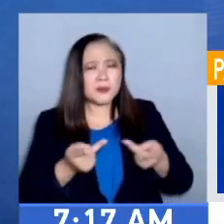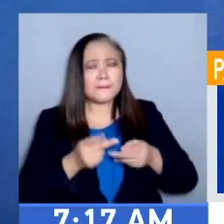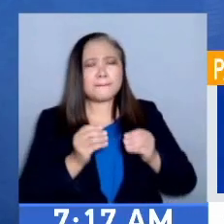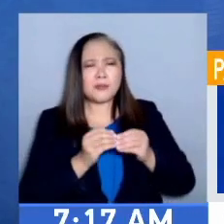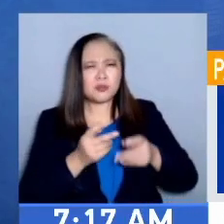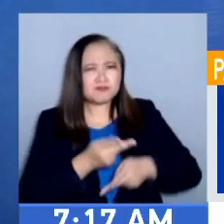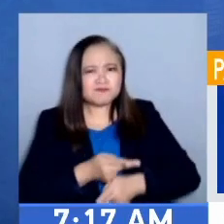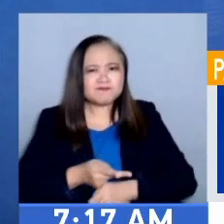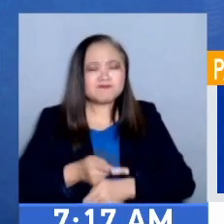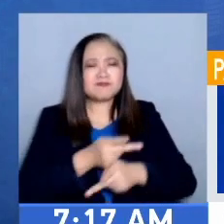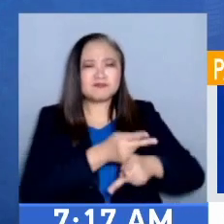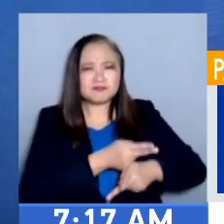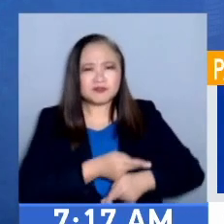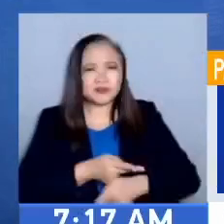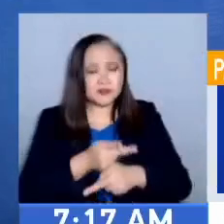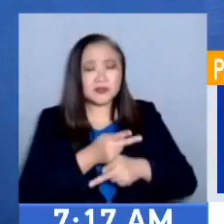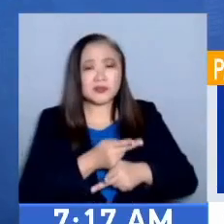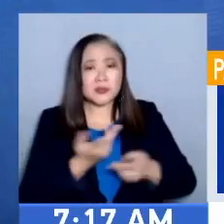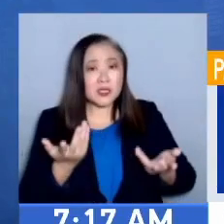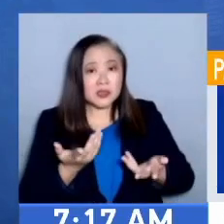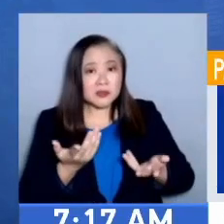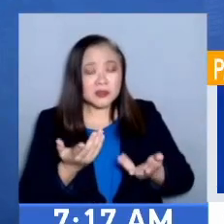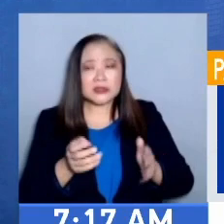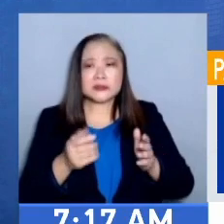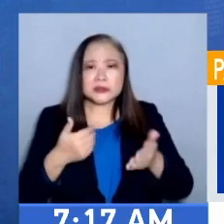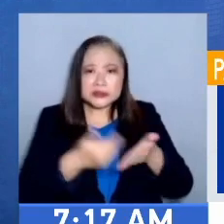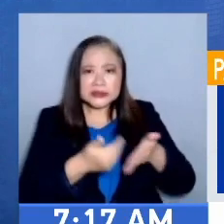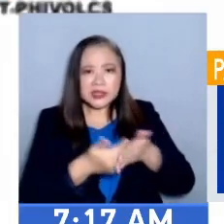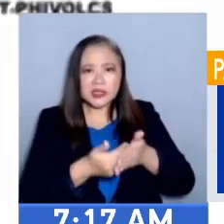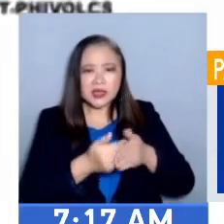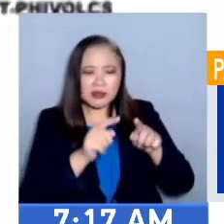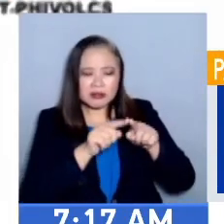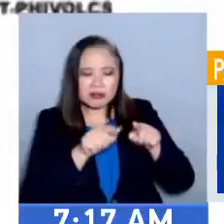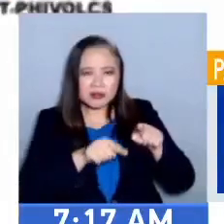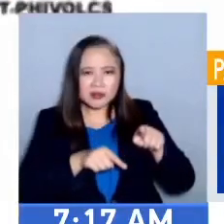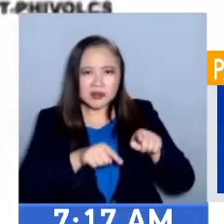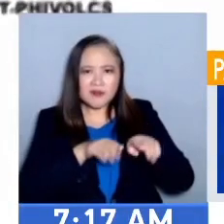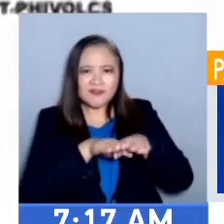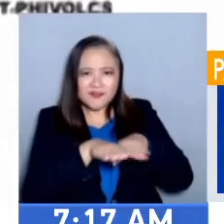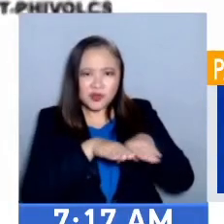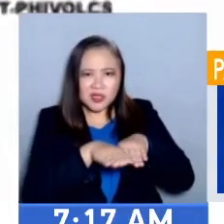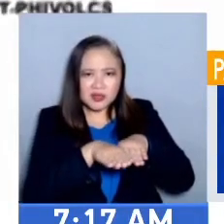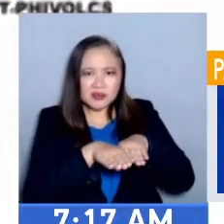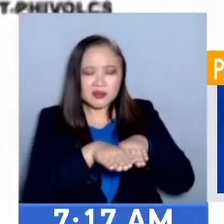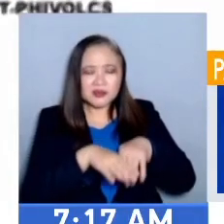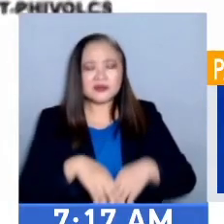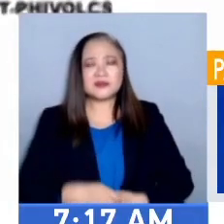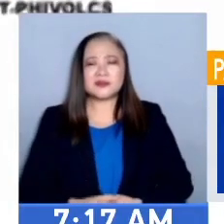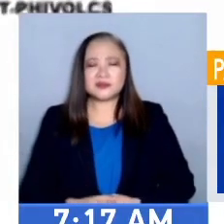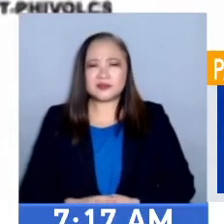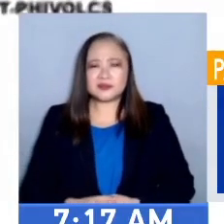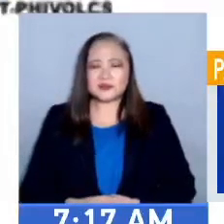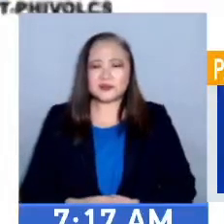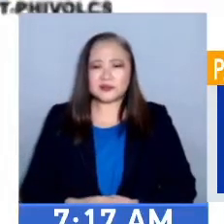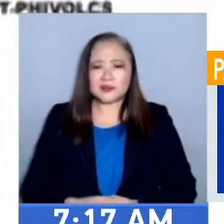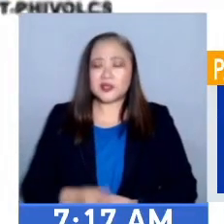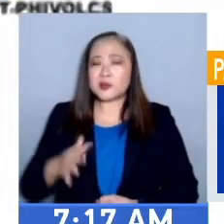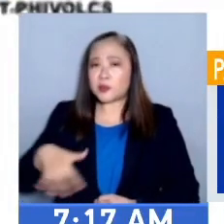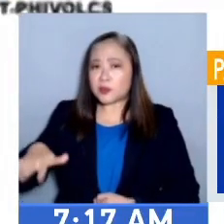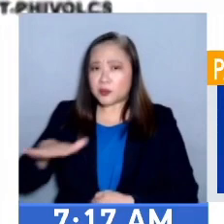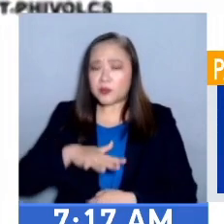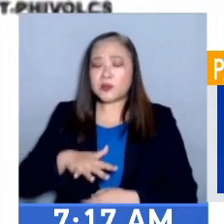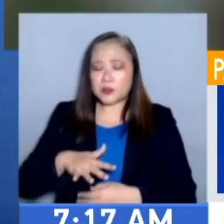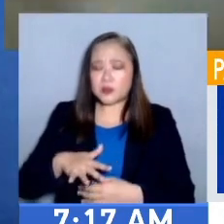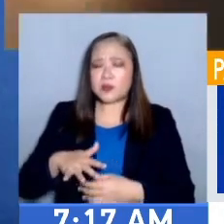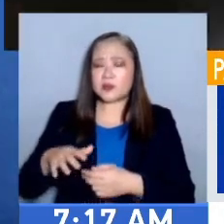nasa may bandang Fault Line well Ah yung active FS po natin all the country poan at saka yung trenches po